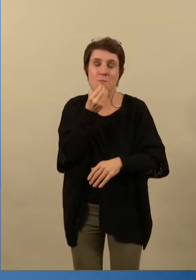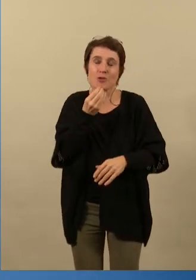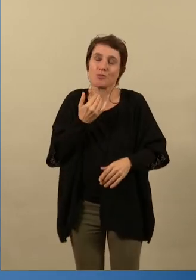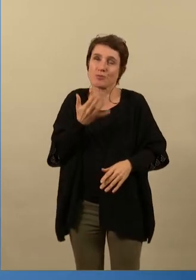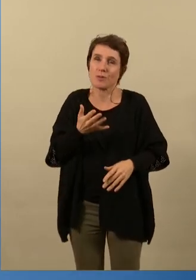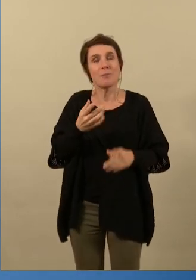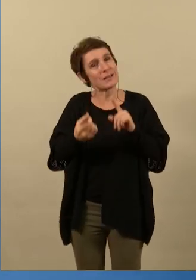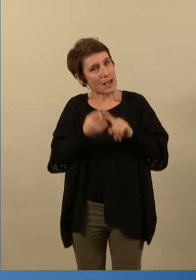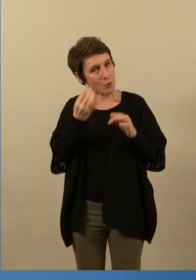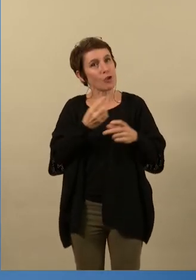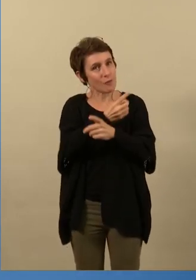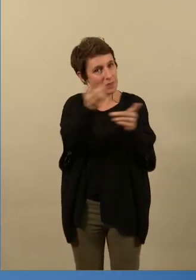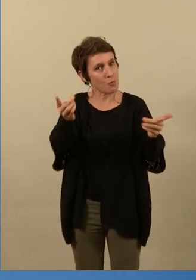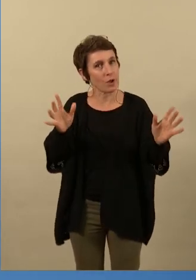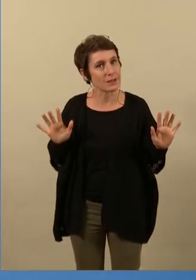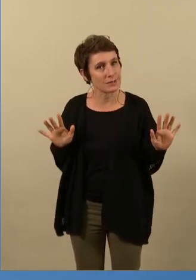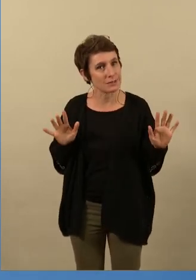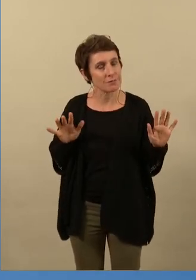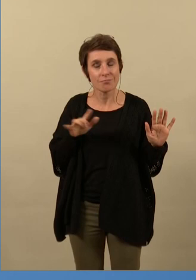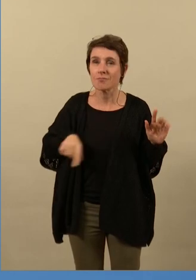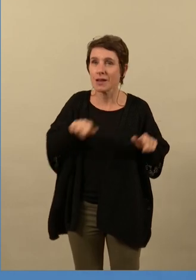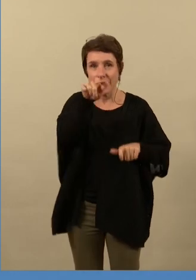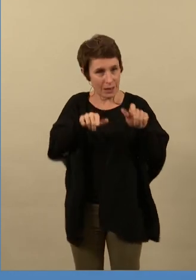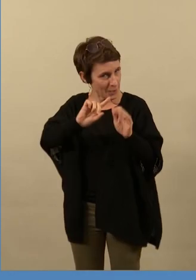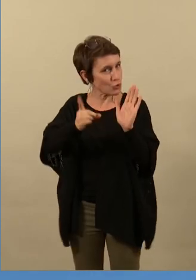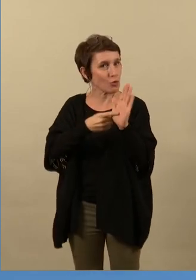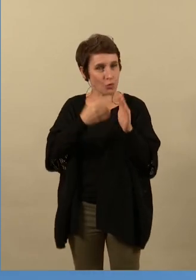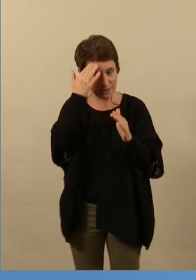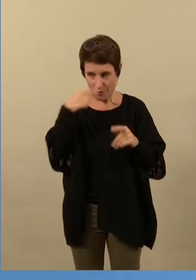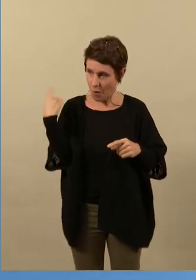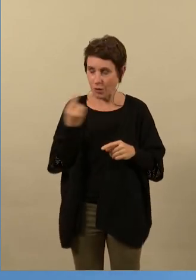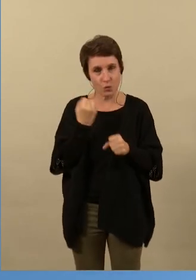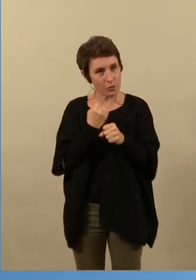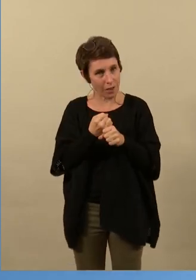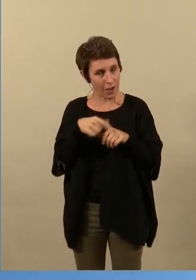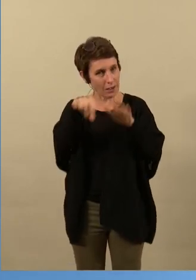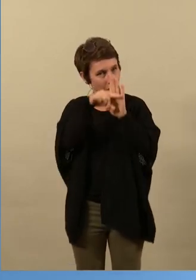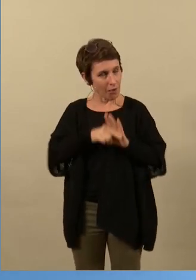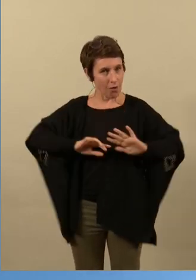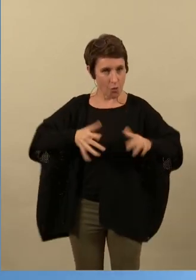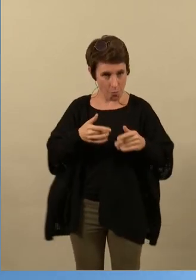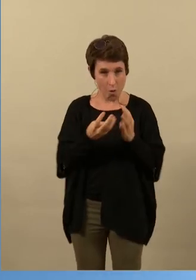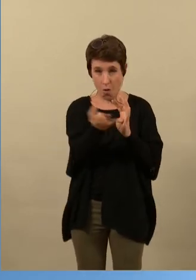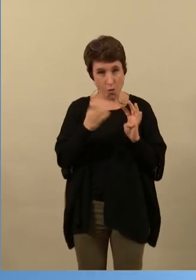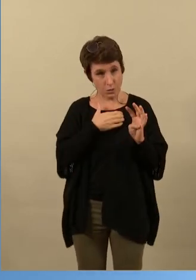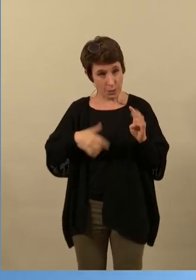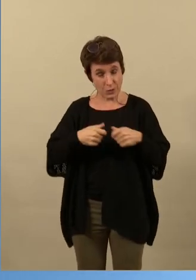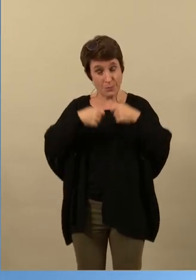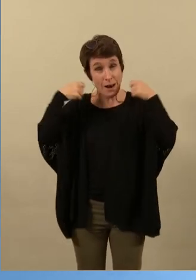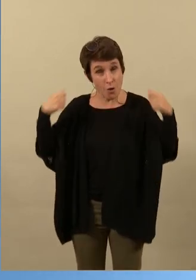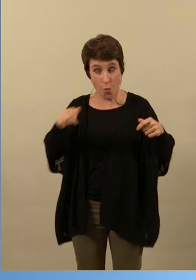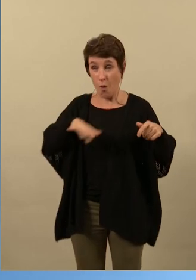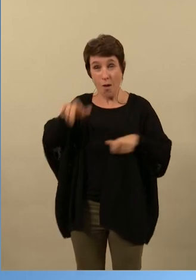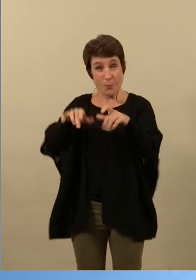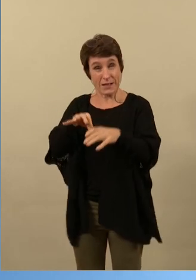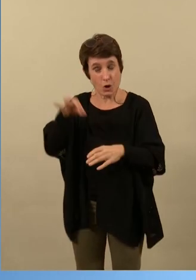pour la démocratie les gens ont le droit droit de savoir dans quelles condition nous travaillons conseil sont longs leslus sont affamés